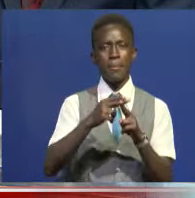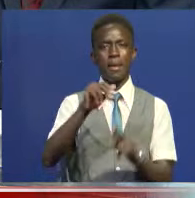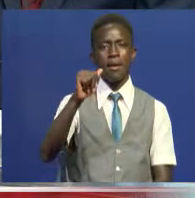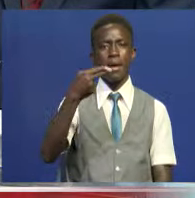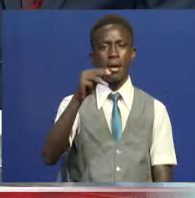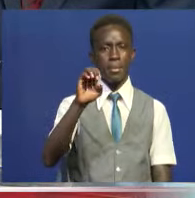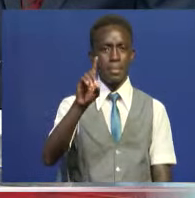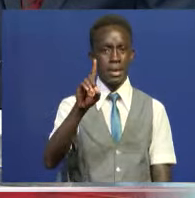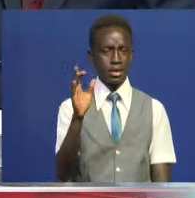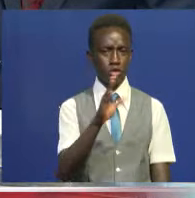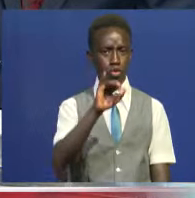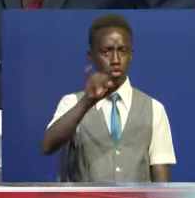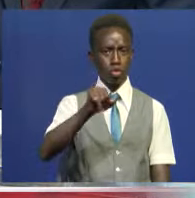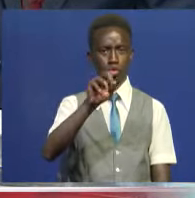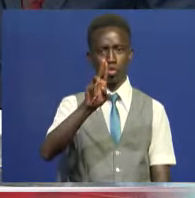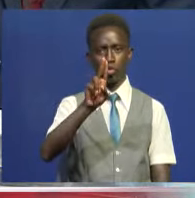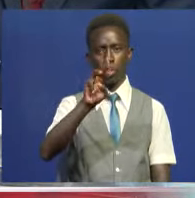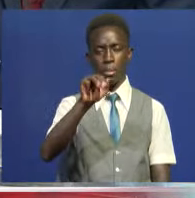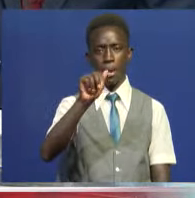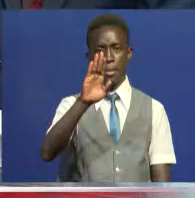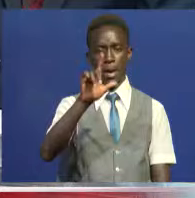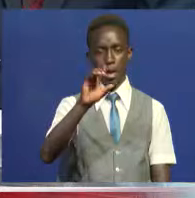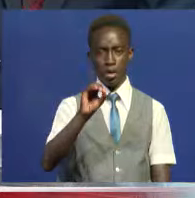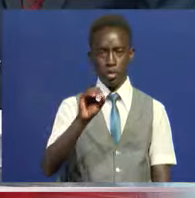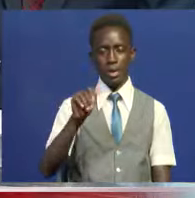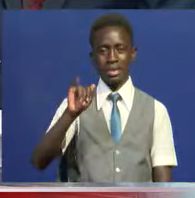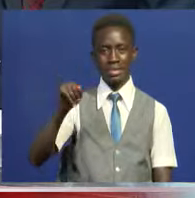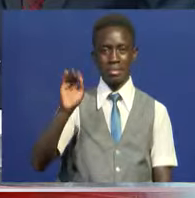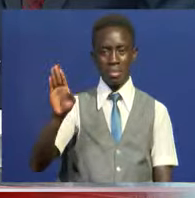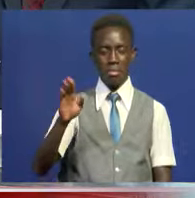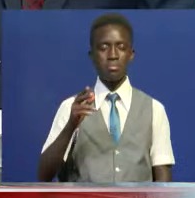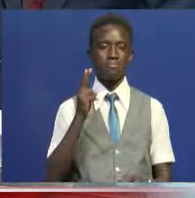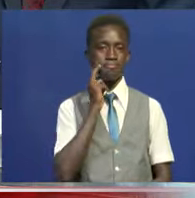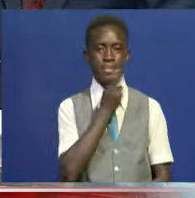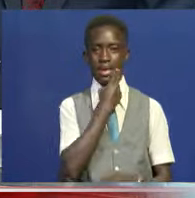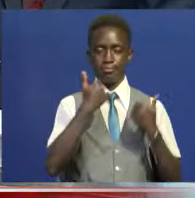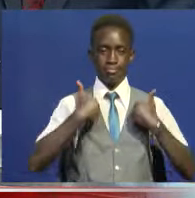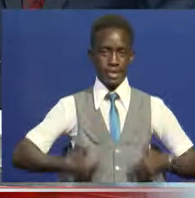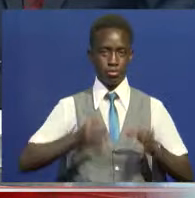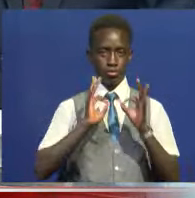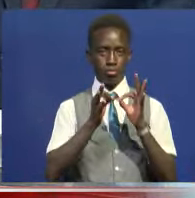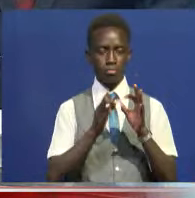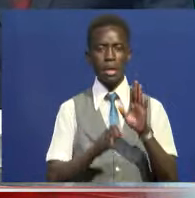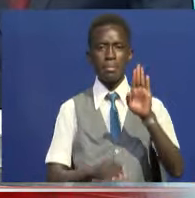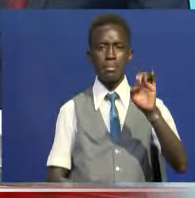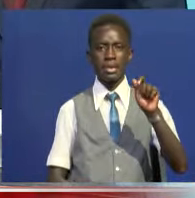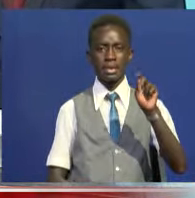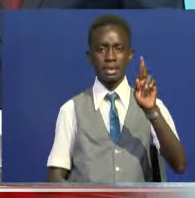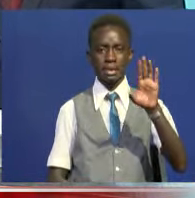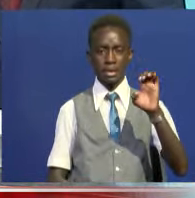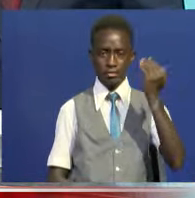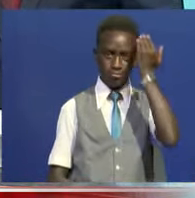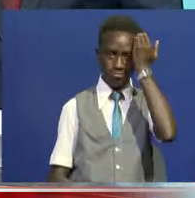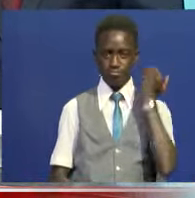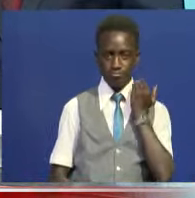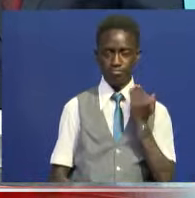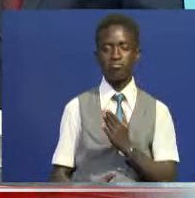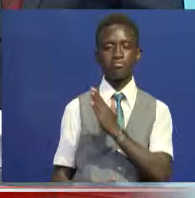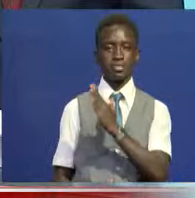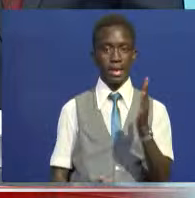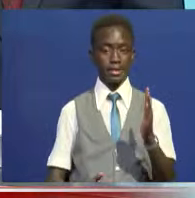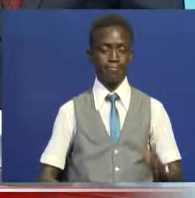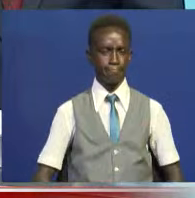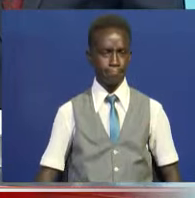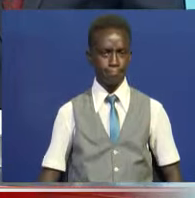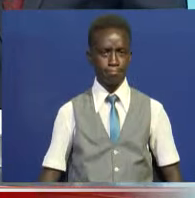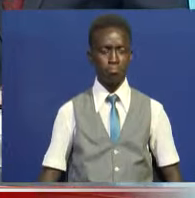niite AJB, na mwenzetu lugha ishara ni Brian Moraro. Nami naitwa Beatrice Gatonye Ngetich, karibu. Kenya inataka